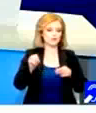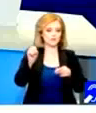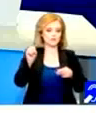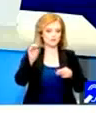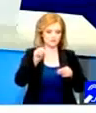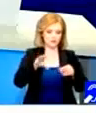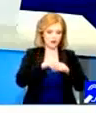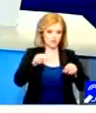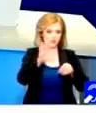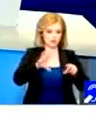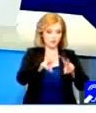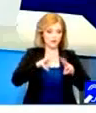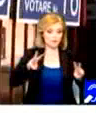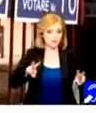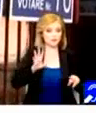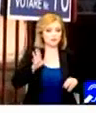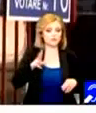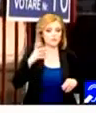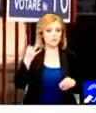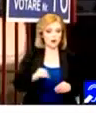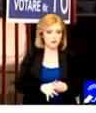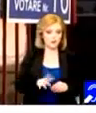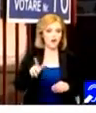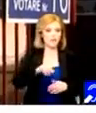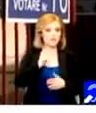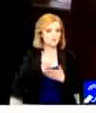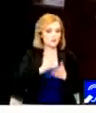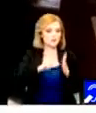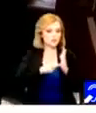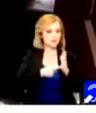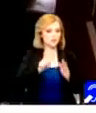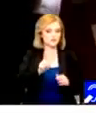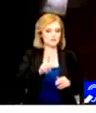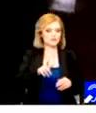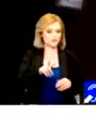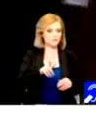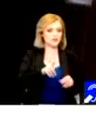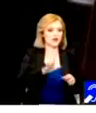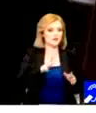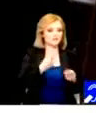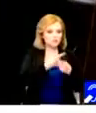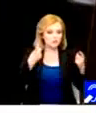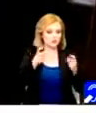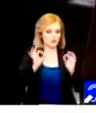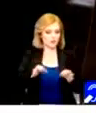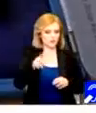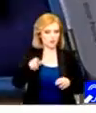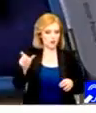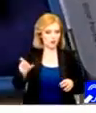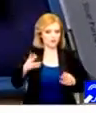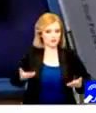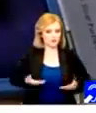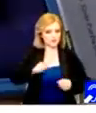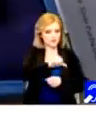26 mai. Obiectivul principal al ghidului este de a asigura informarea corectă a cetățenilor români aflați în străinătate despre